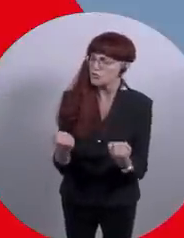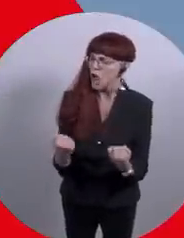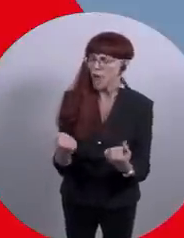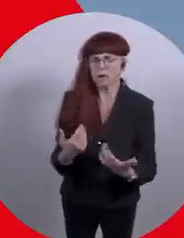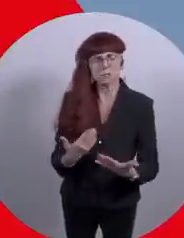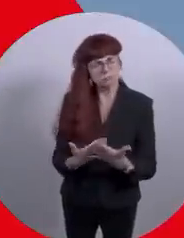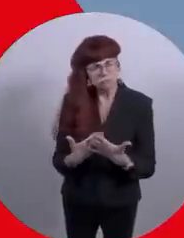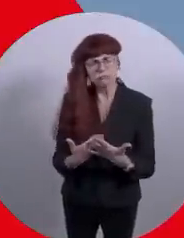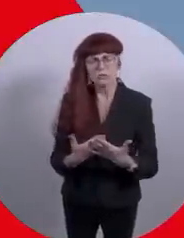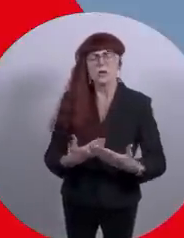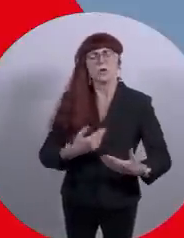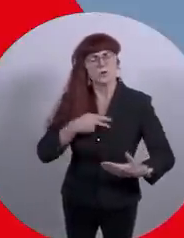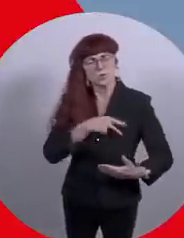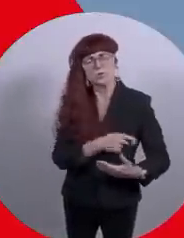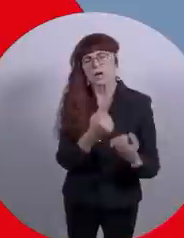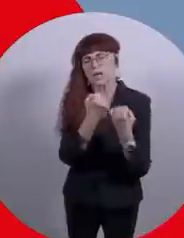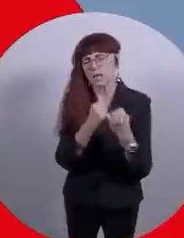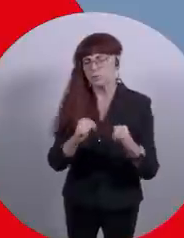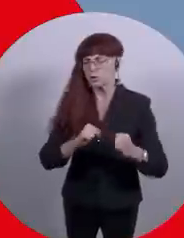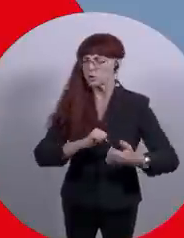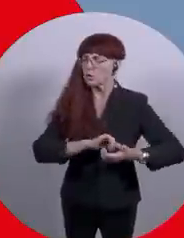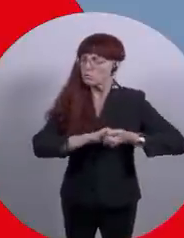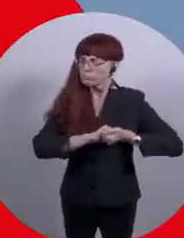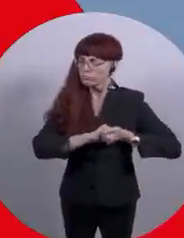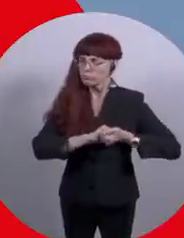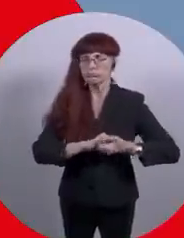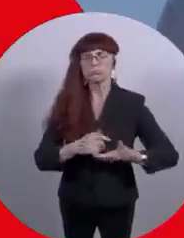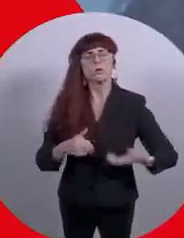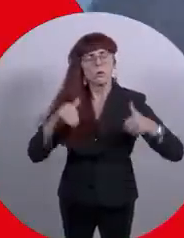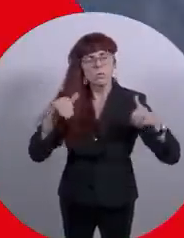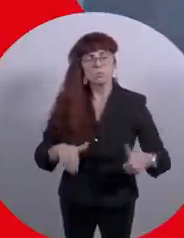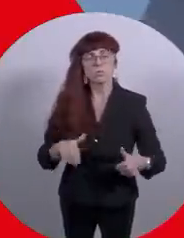weil für die schlägt unser Herz gemeinsam